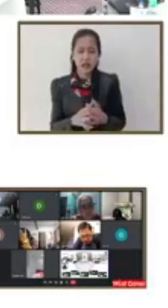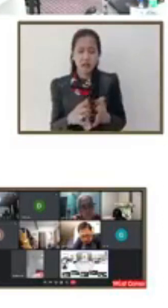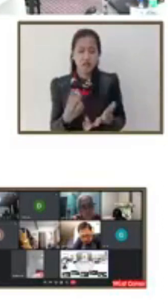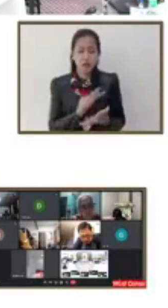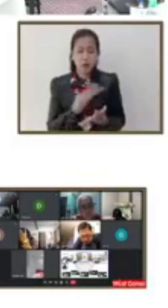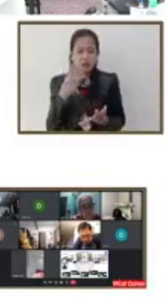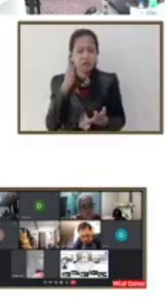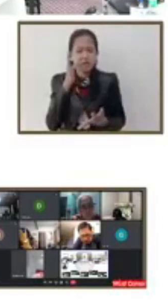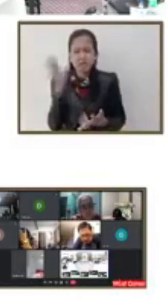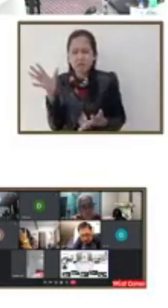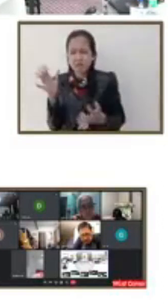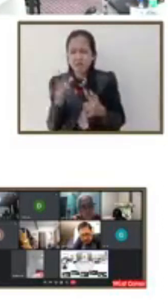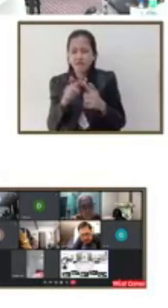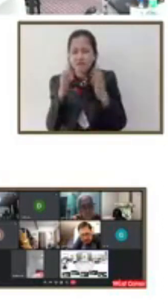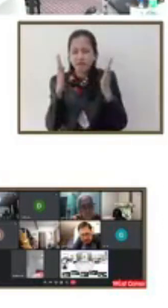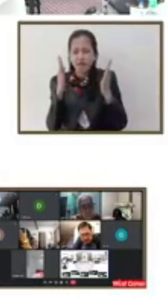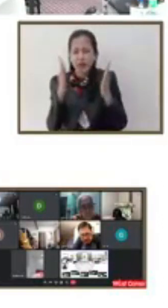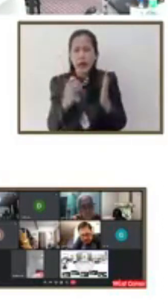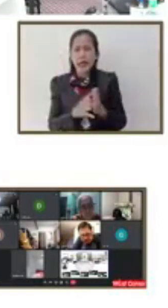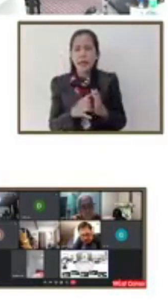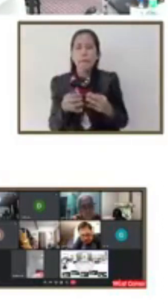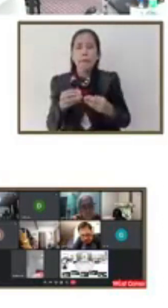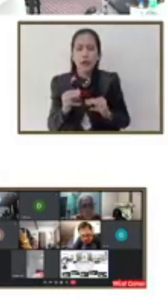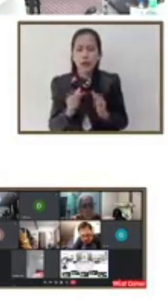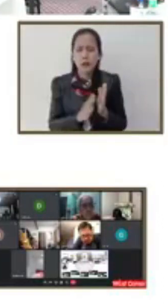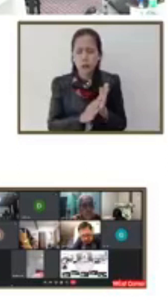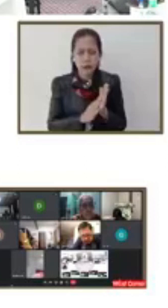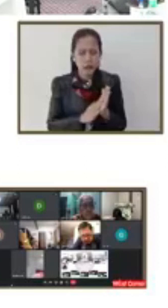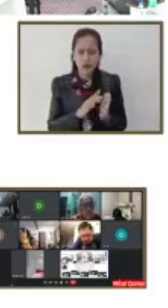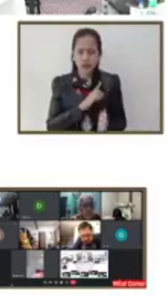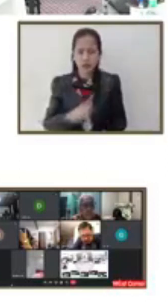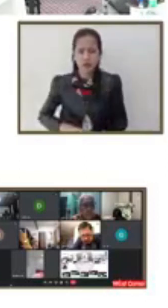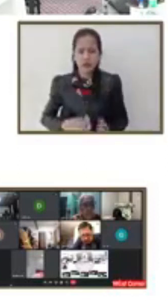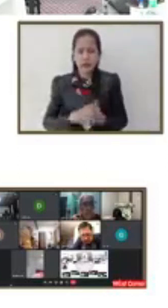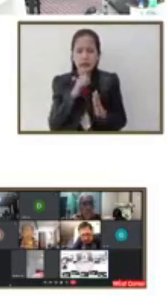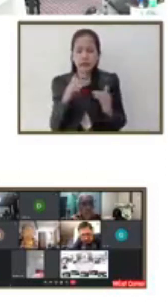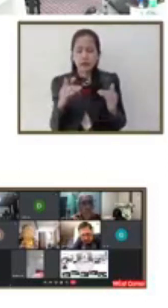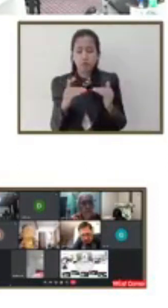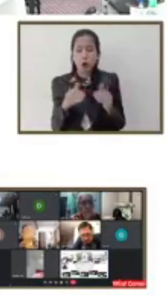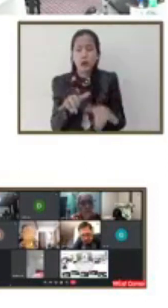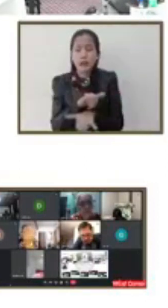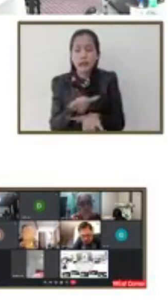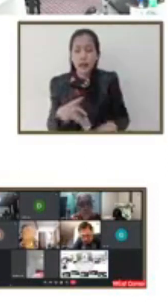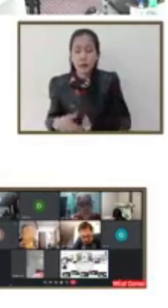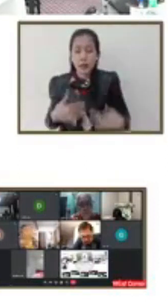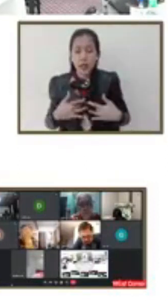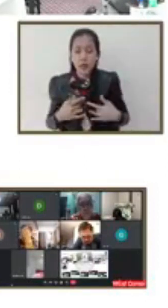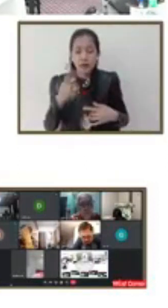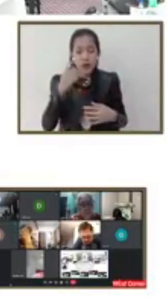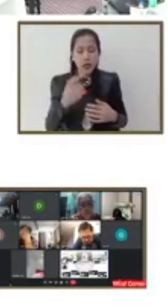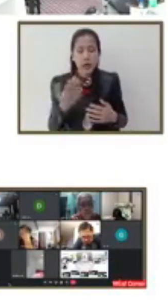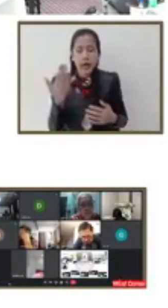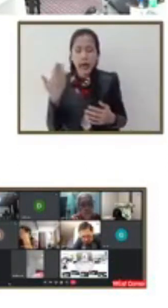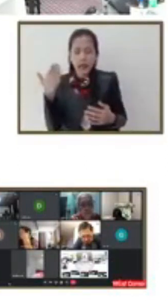maging kapantay na lamang ang pamumuhay ng mga walang Diyos, O Diyos. Subalit kami po ay